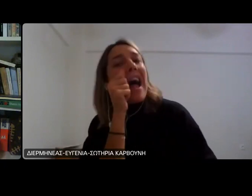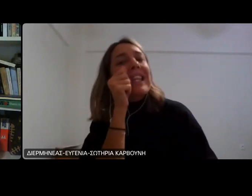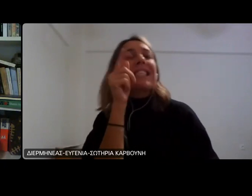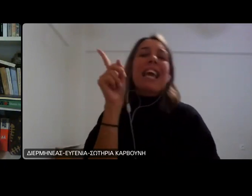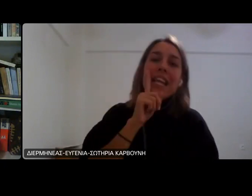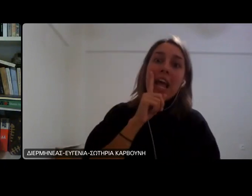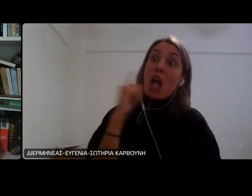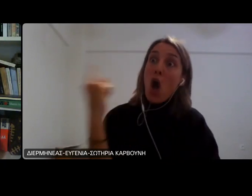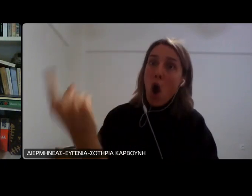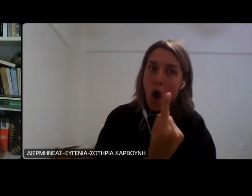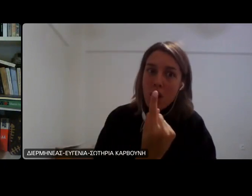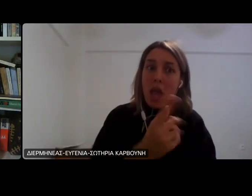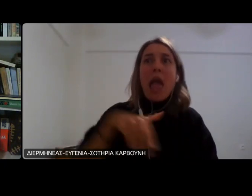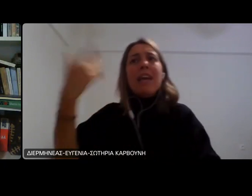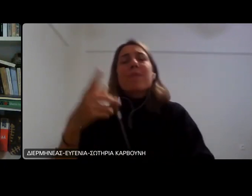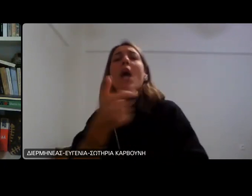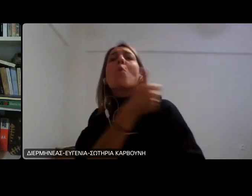όπως πολύ εύλογα αναφέρατε.